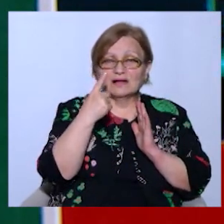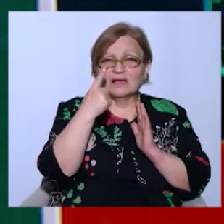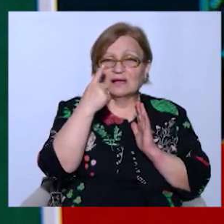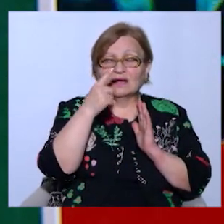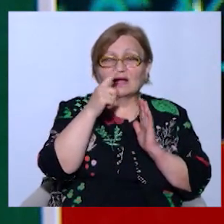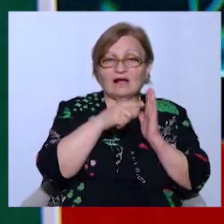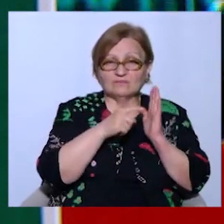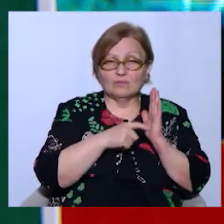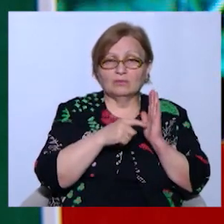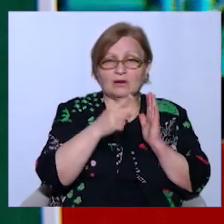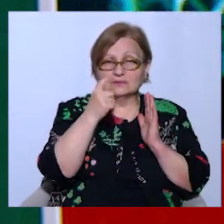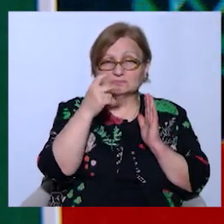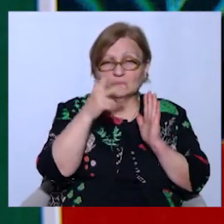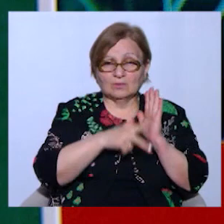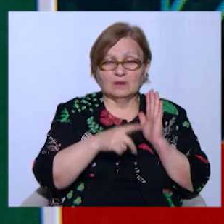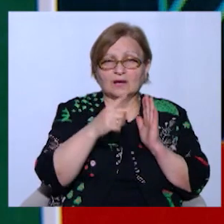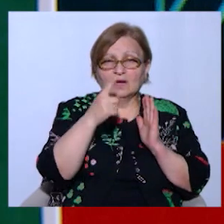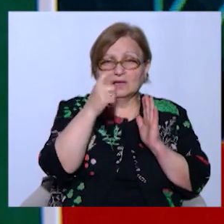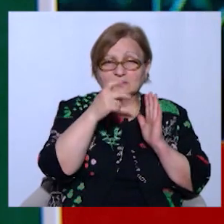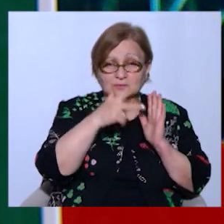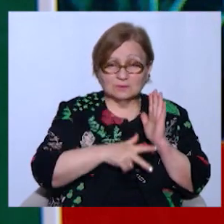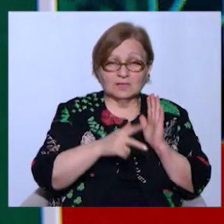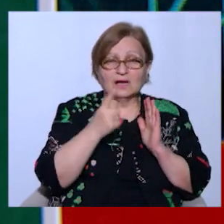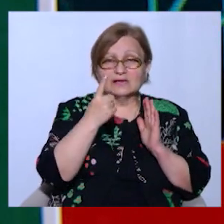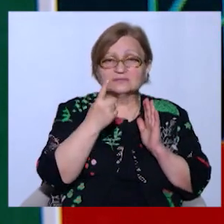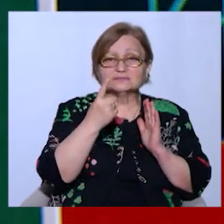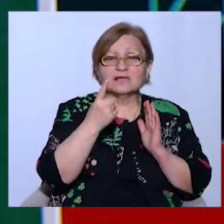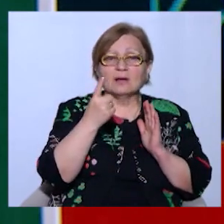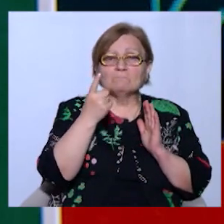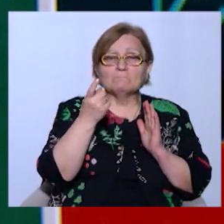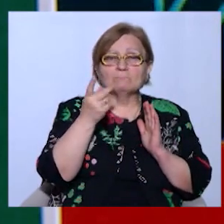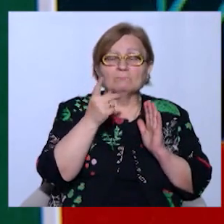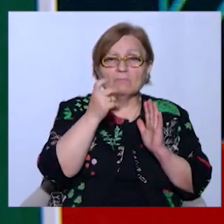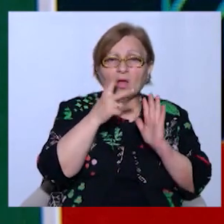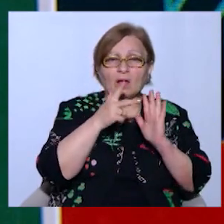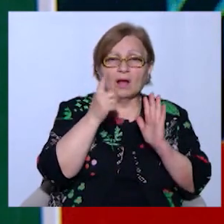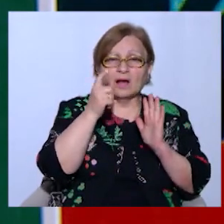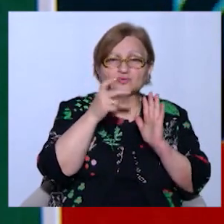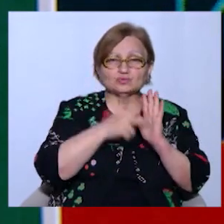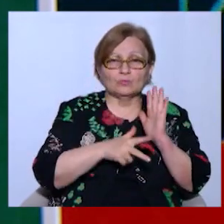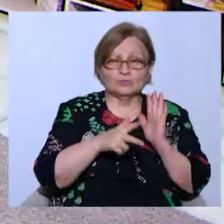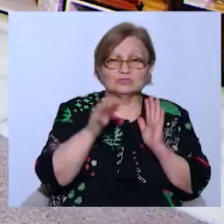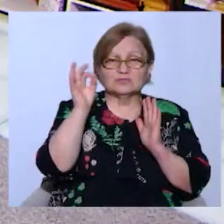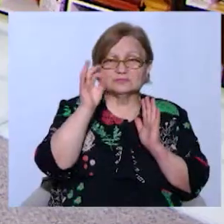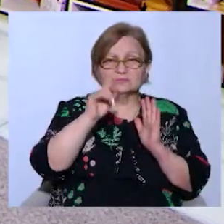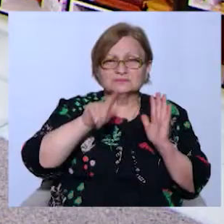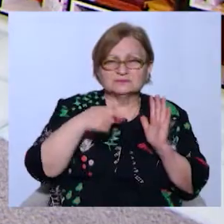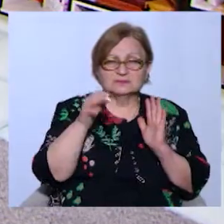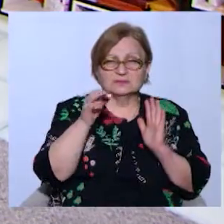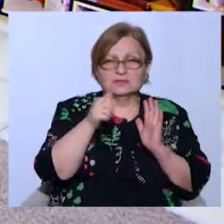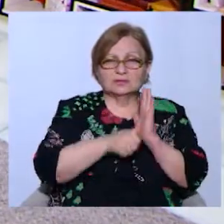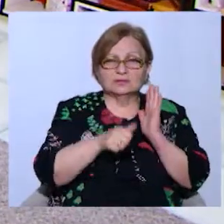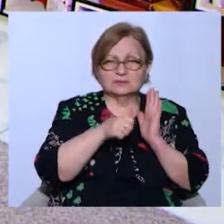1/180 ნაწილი. 180 გრადუსის 1/180 ნაწილი არის 1 გრადუსი. და 60 კუთხე